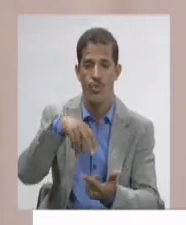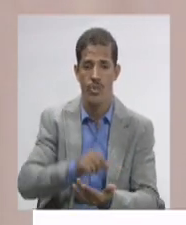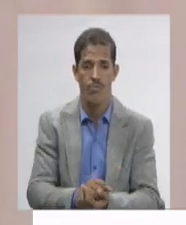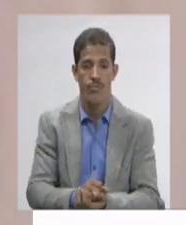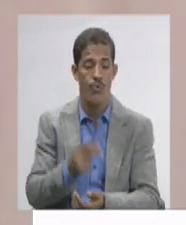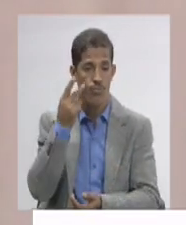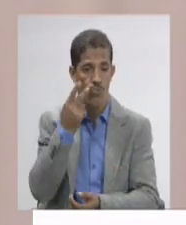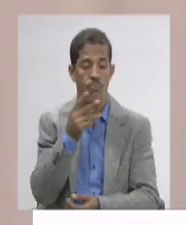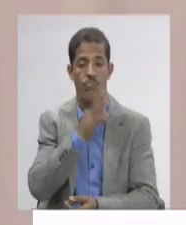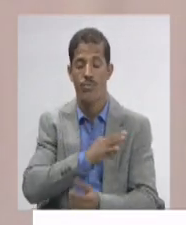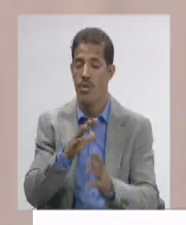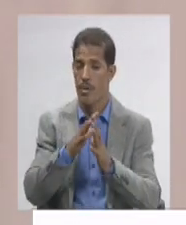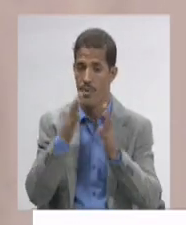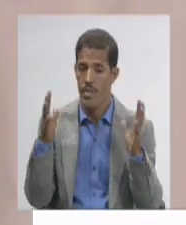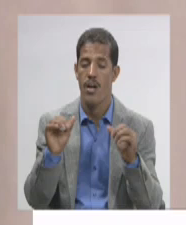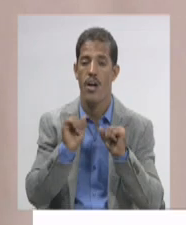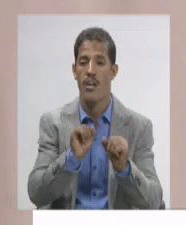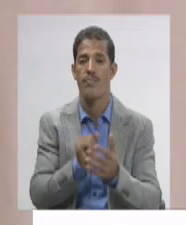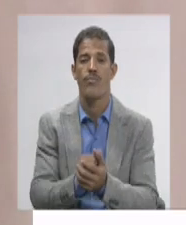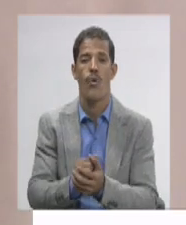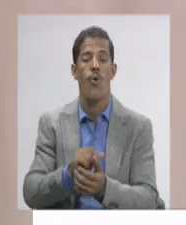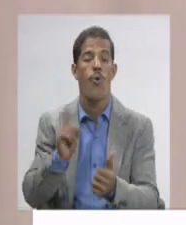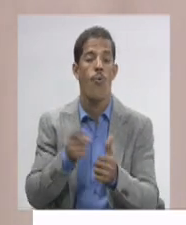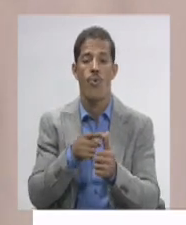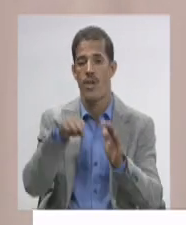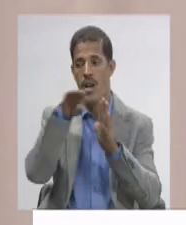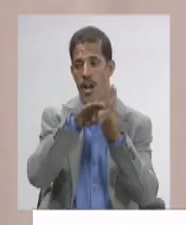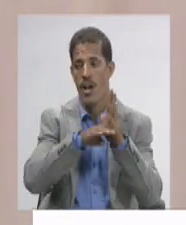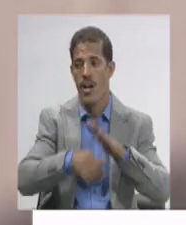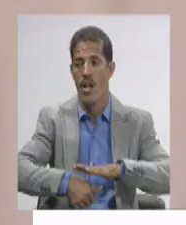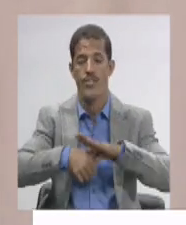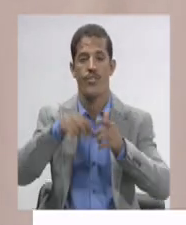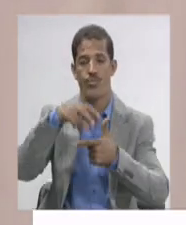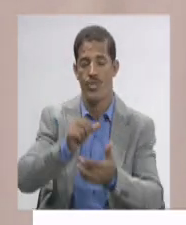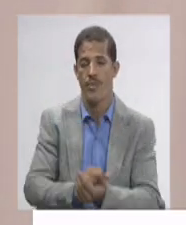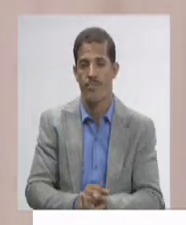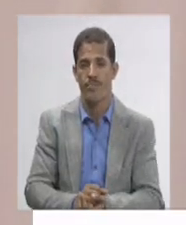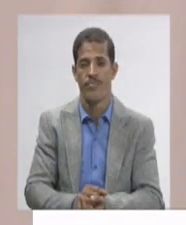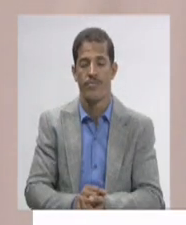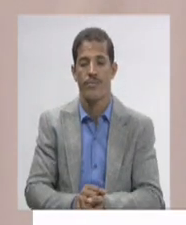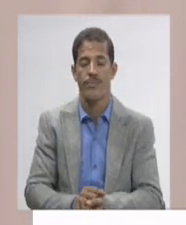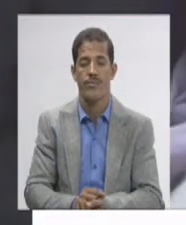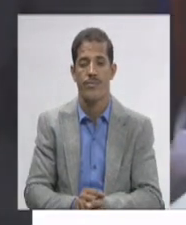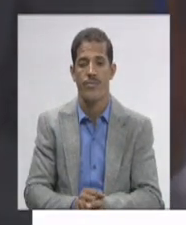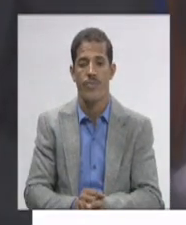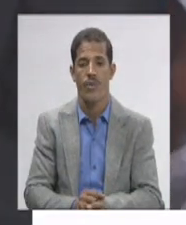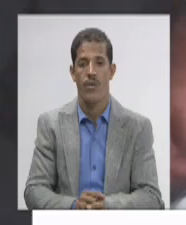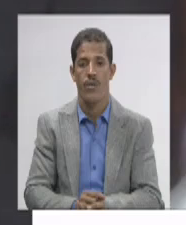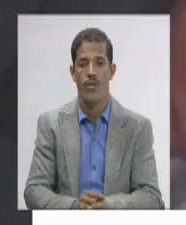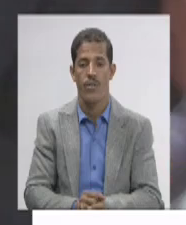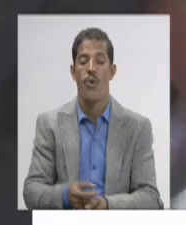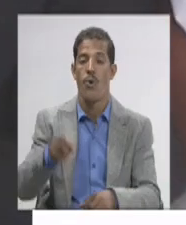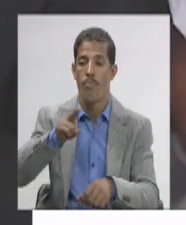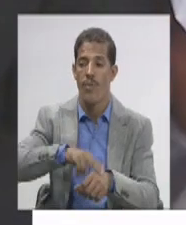مكانه متقدمه في سلم اولويات فخامه رئيس الجمهوريه السيد محمد الشيخ القصوان